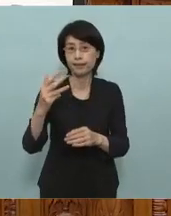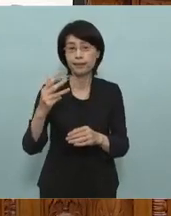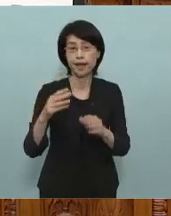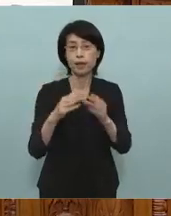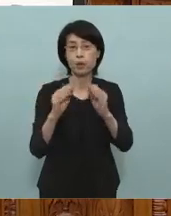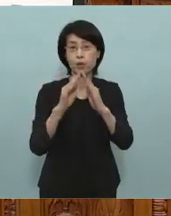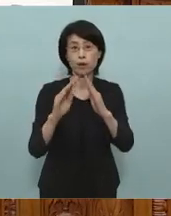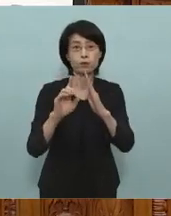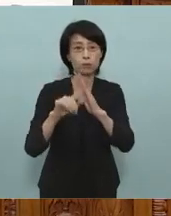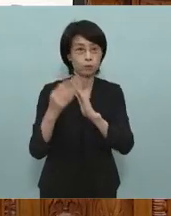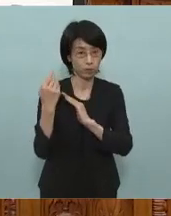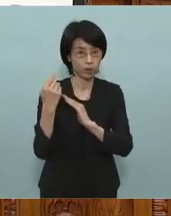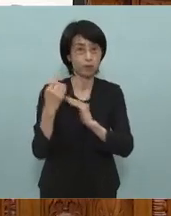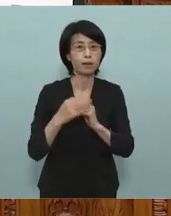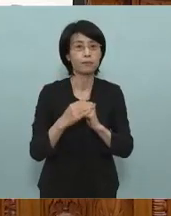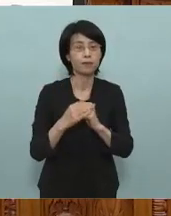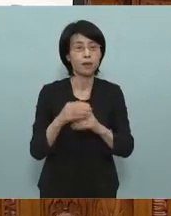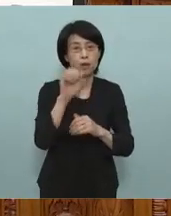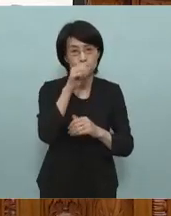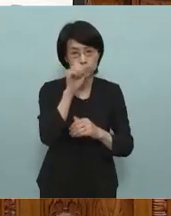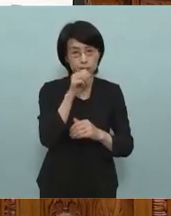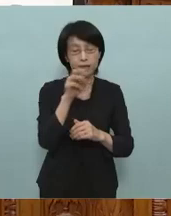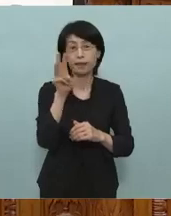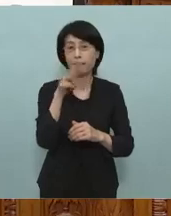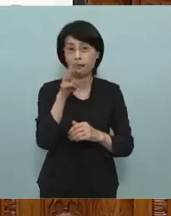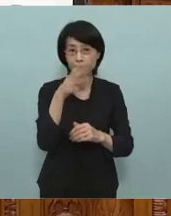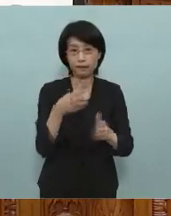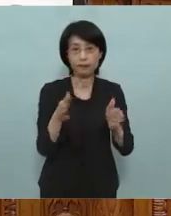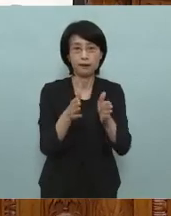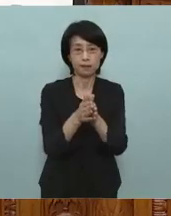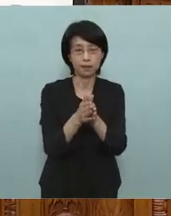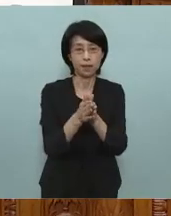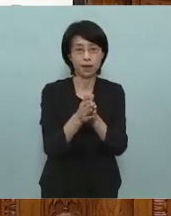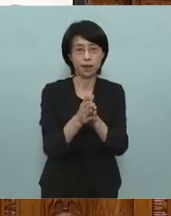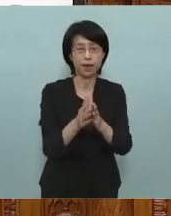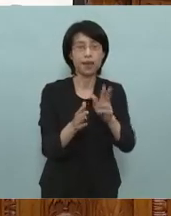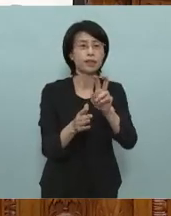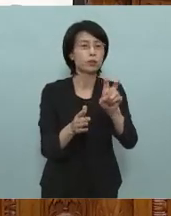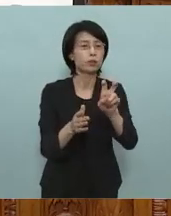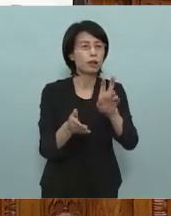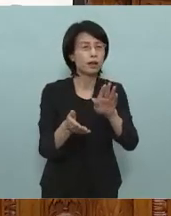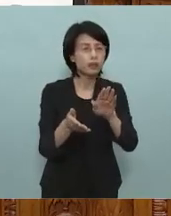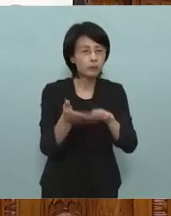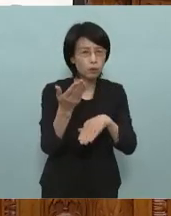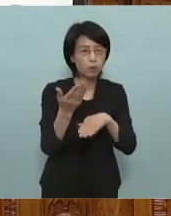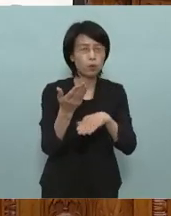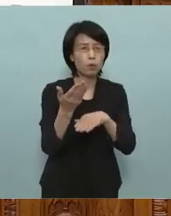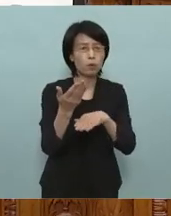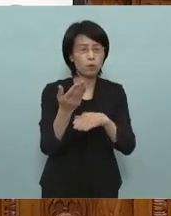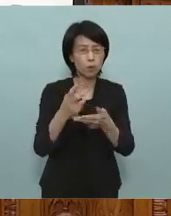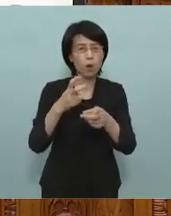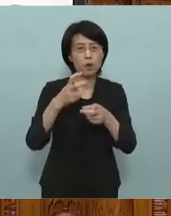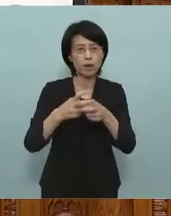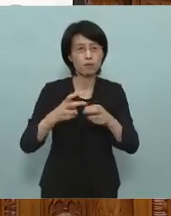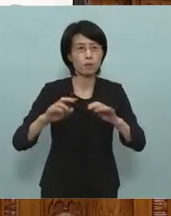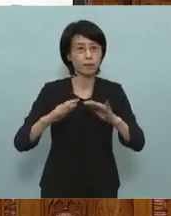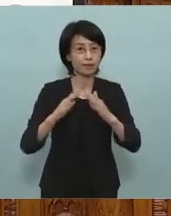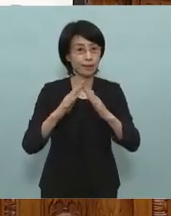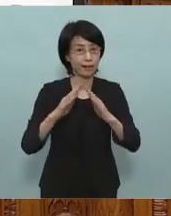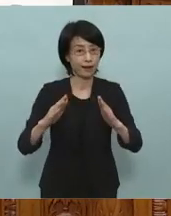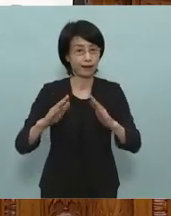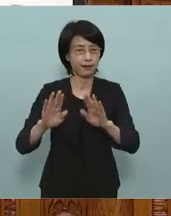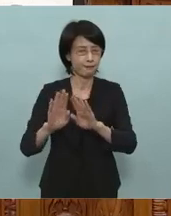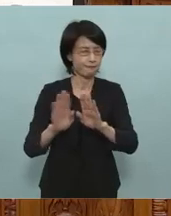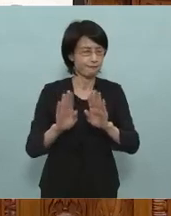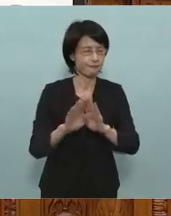回国会においては衆議院参議院合わせて20回を超える憲法審査会が開催